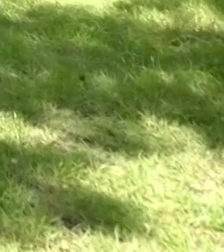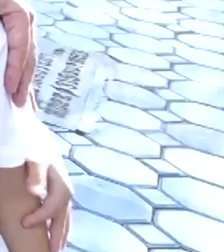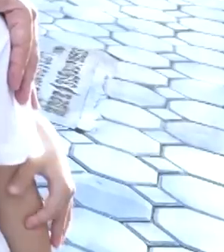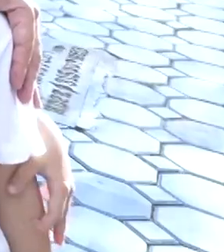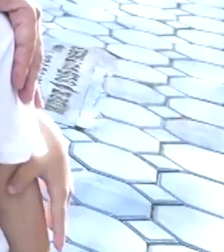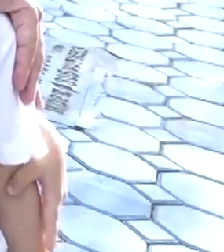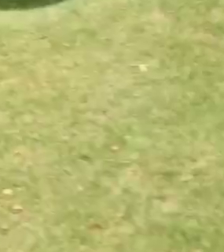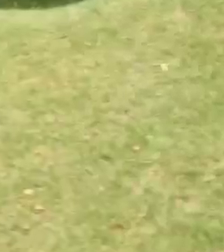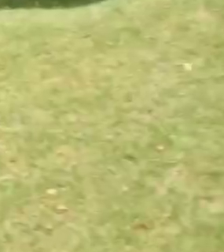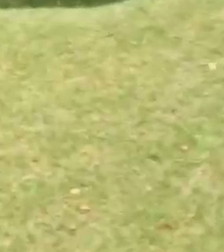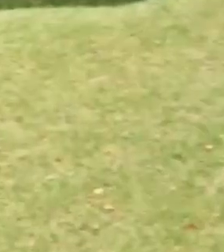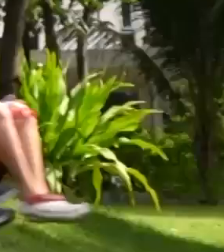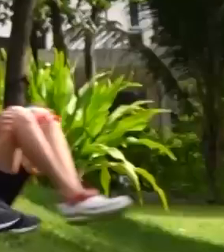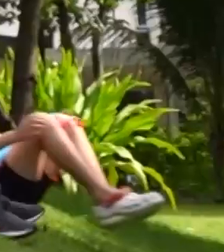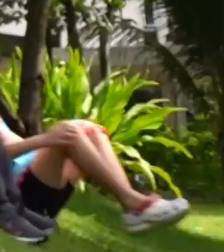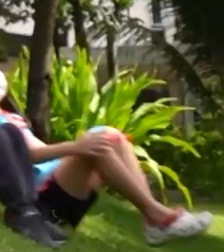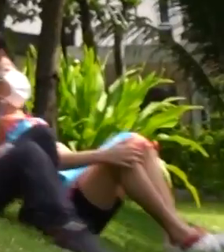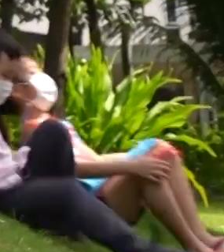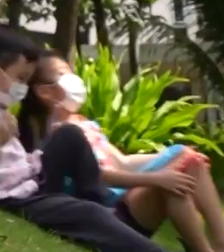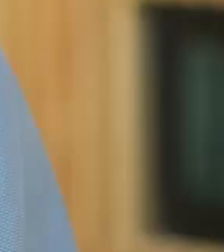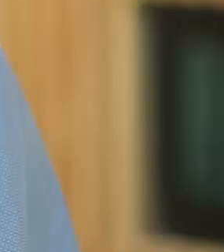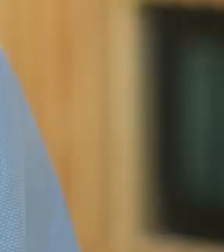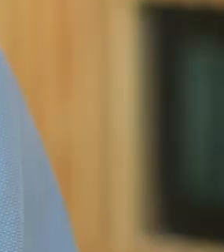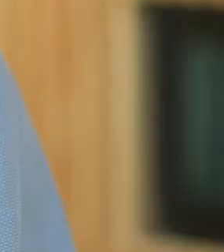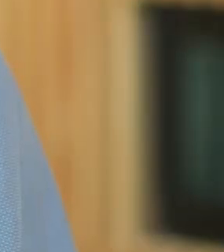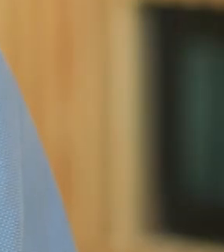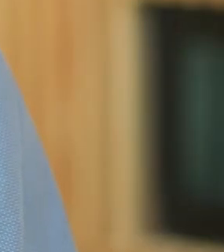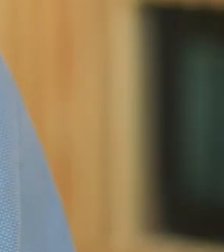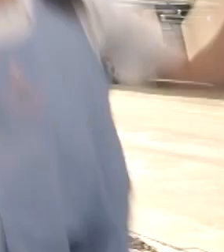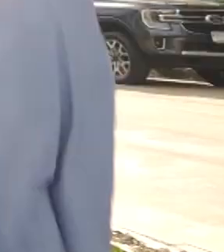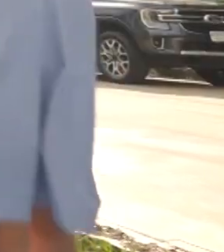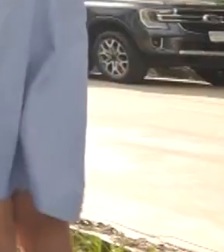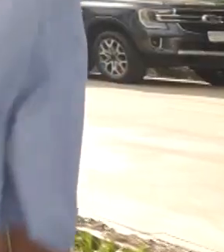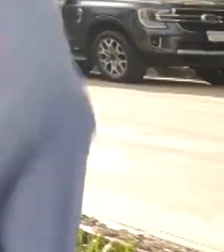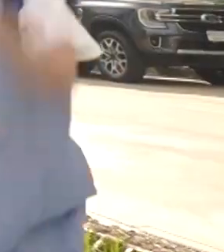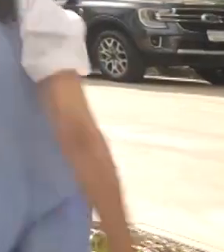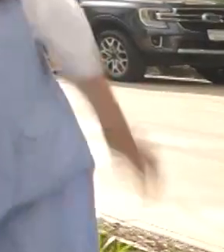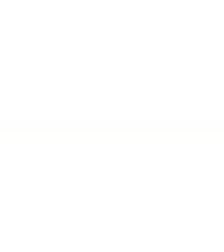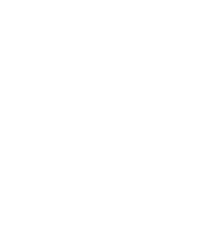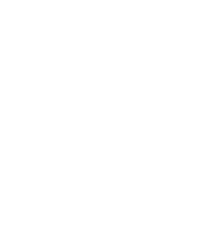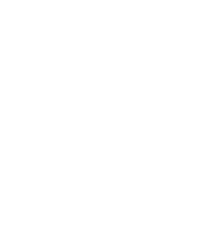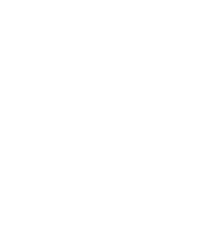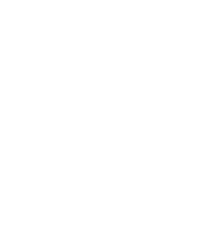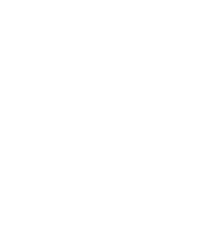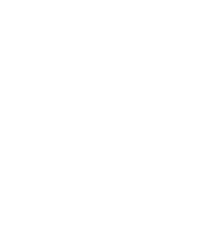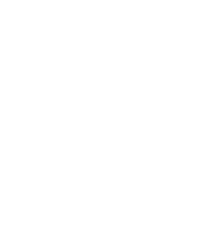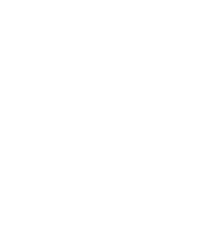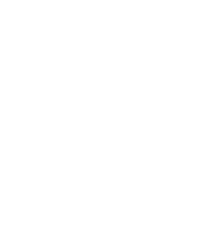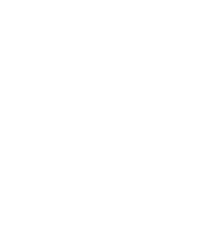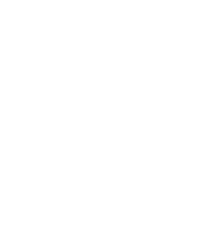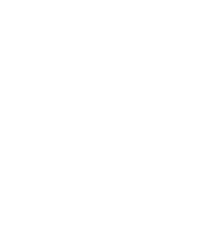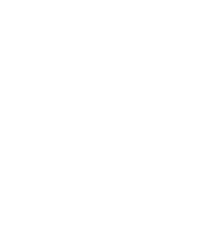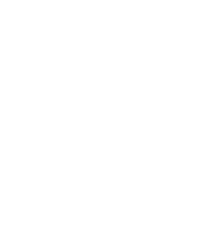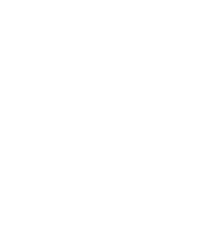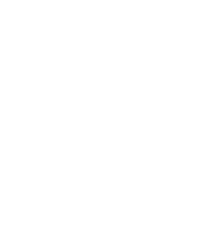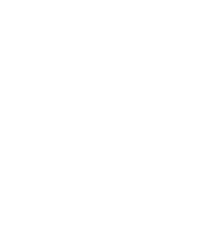มุ่งหมายจะให้เป็นความสุขในทุกช่วงของวัยเด็กคือความสุขของเรา NICFD มากกว่าสถาบันแห่งการ